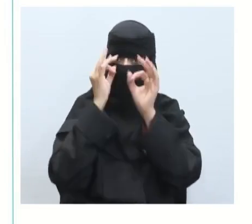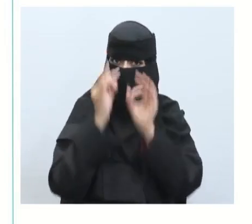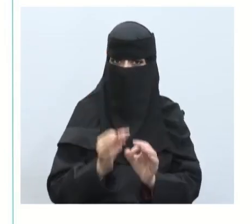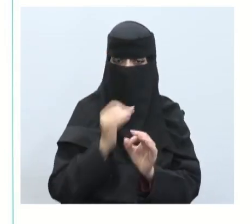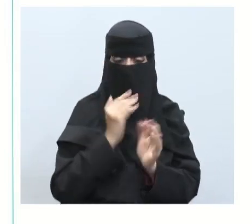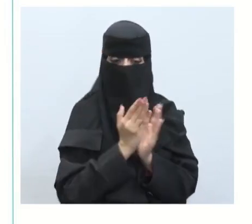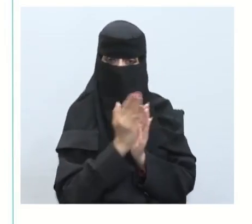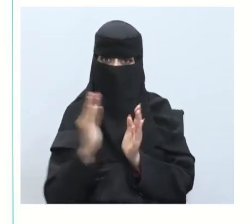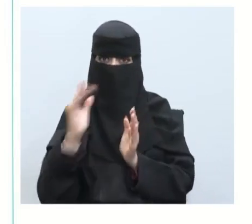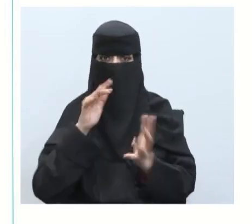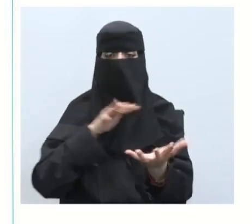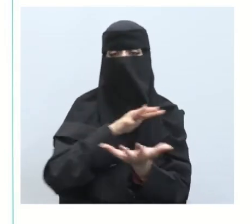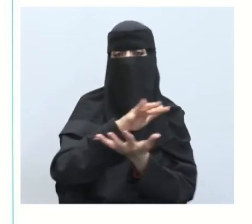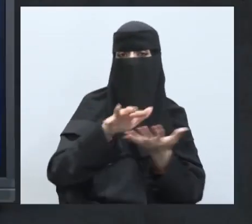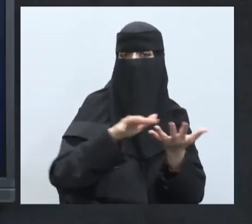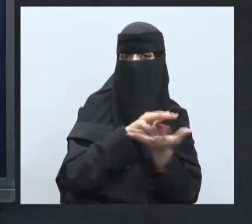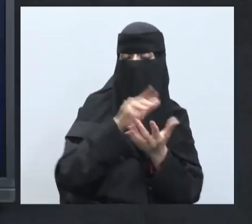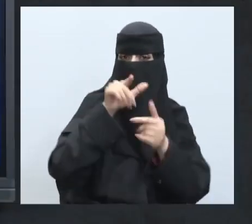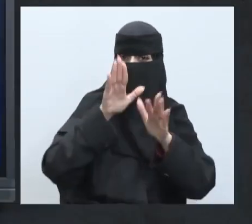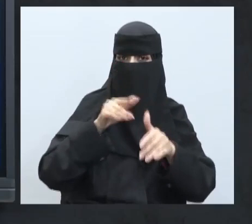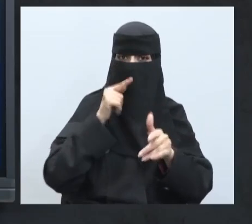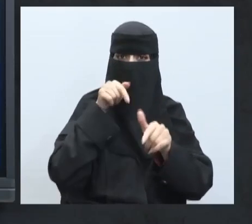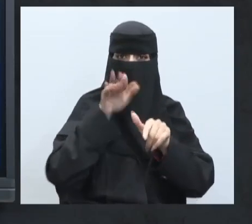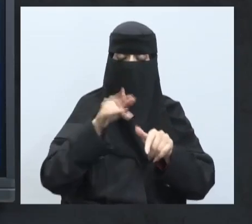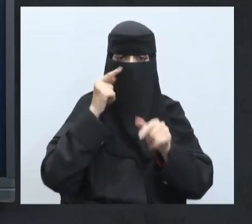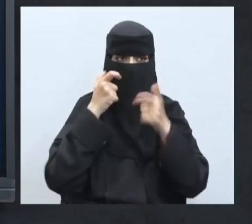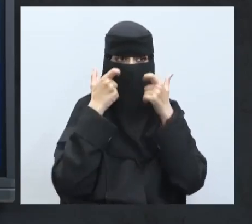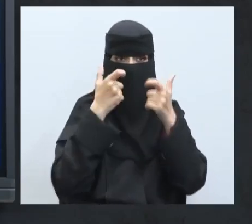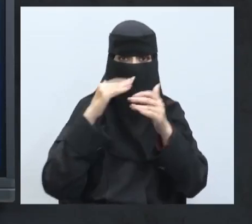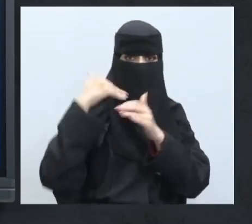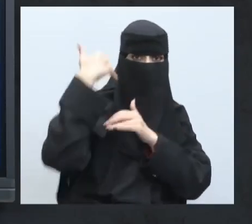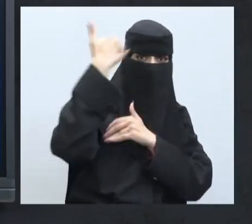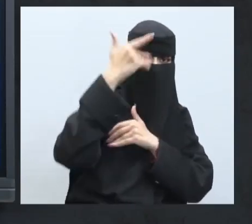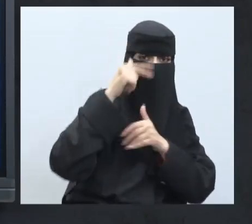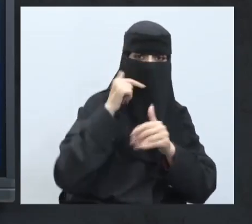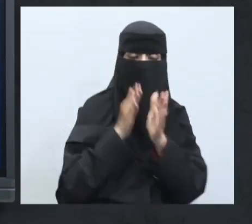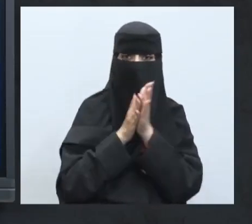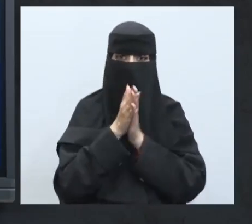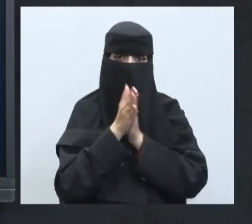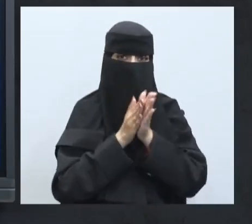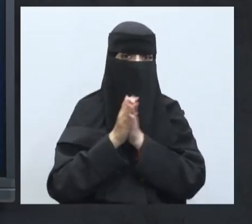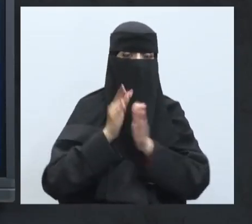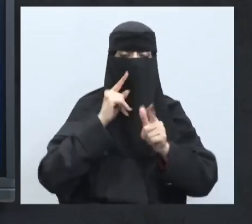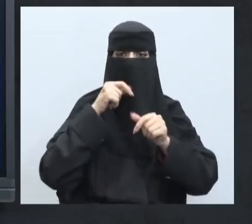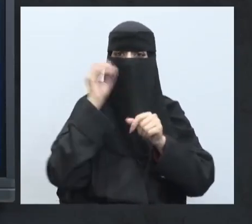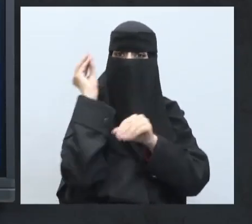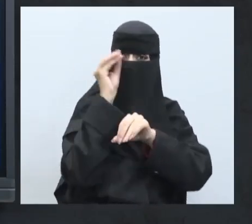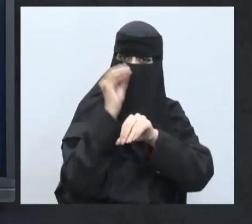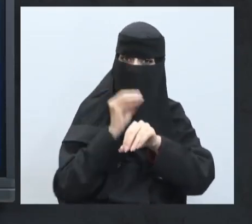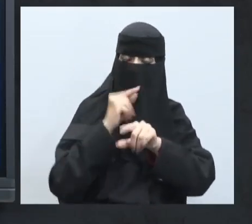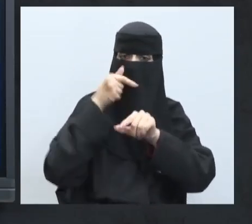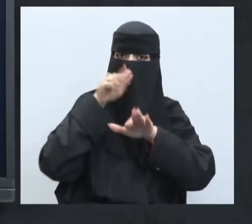رؤيه نورا اتضحت لنا انها تعمل على التحفيز والحث وذكرنا هنالك وجهات نظر في الاداره قد